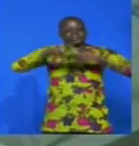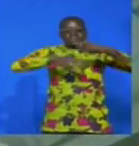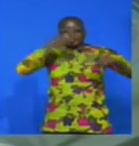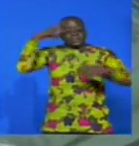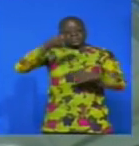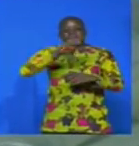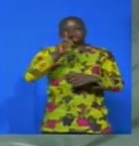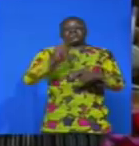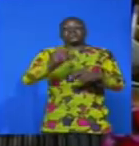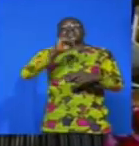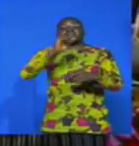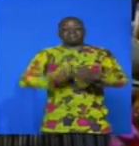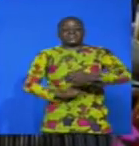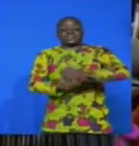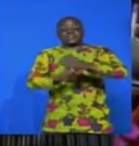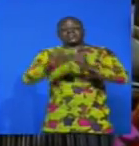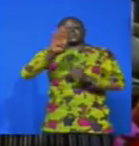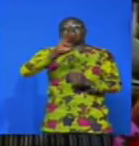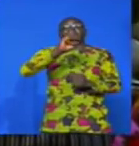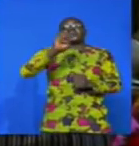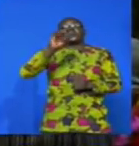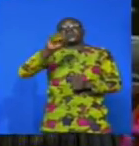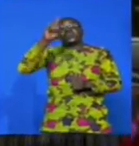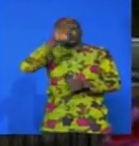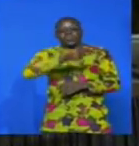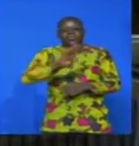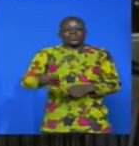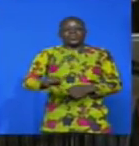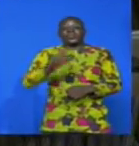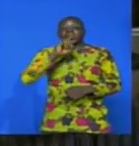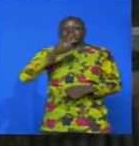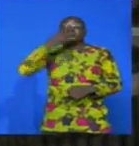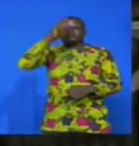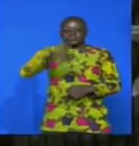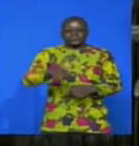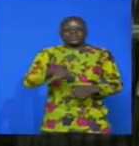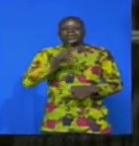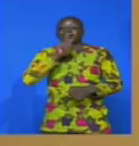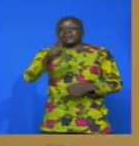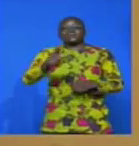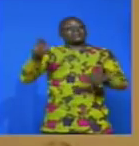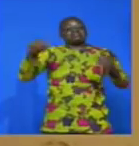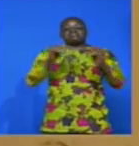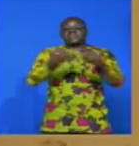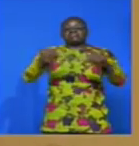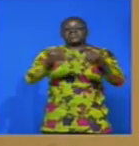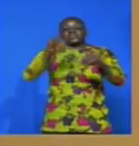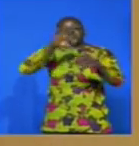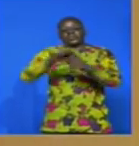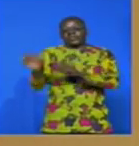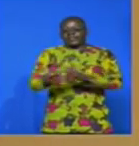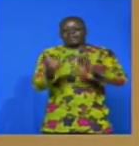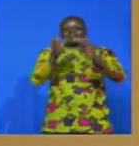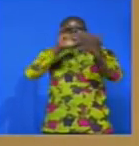de sécurité biologique 3 du centre Muras de Bobo-Dioulasso devrait en principe être à mesure de faire face